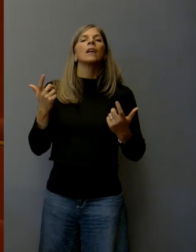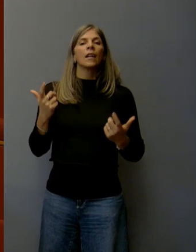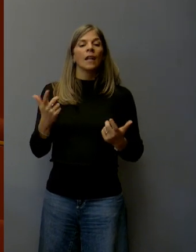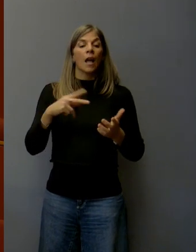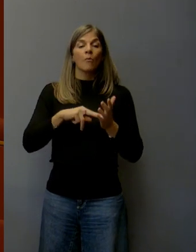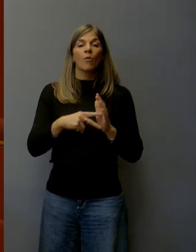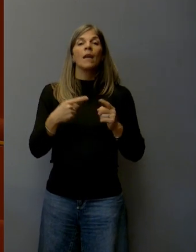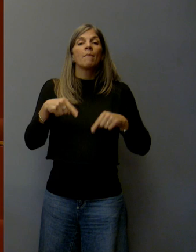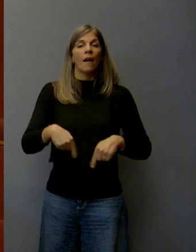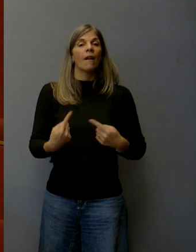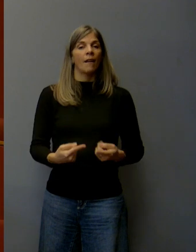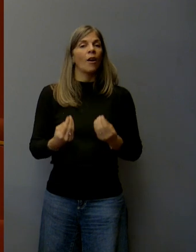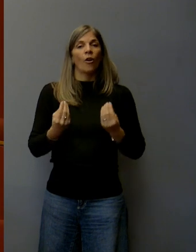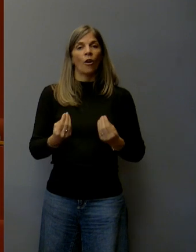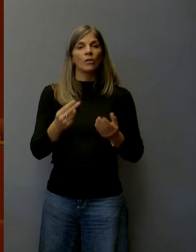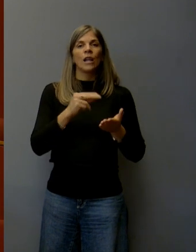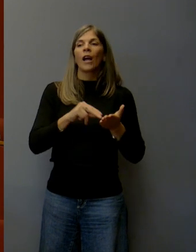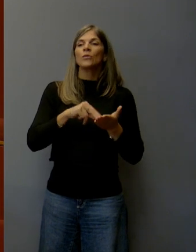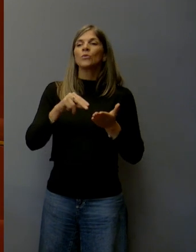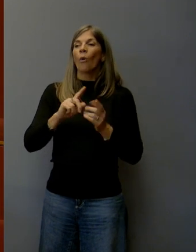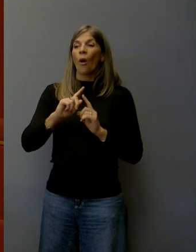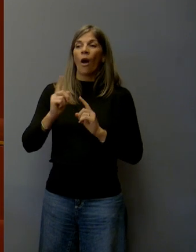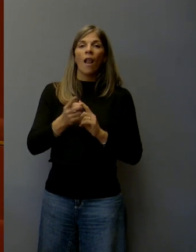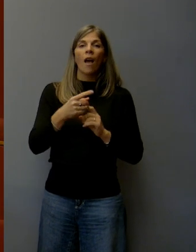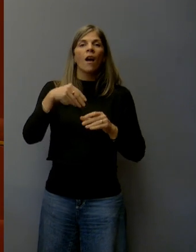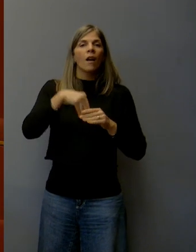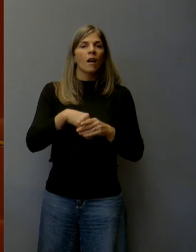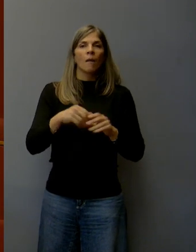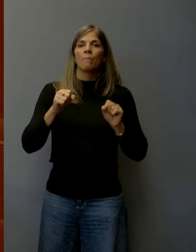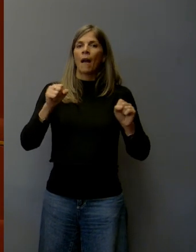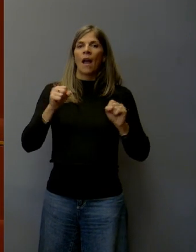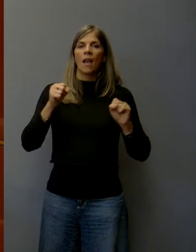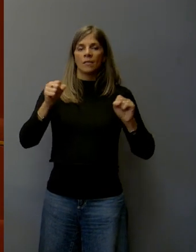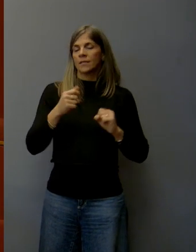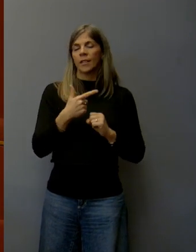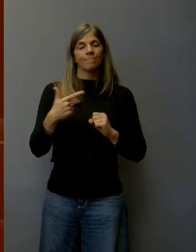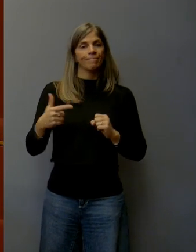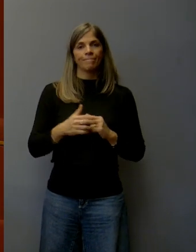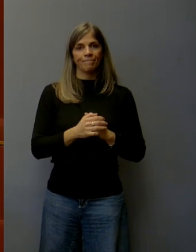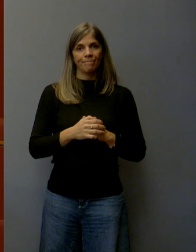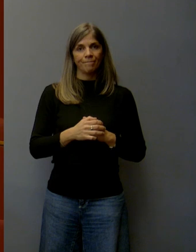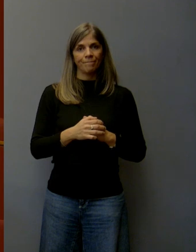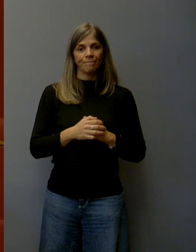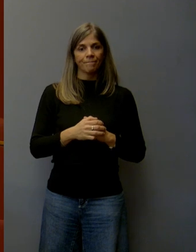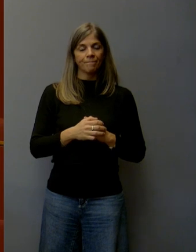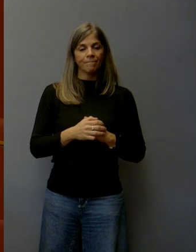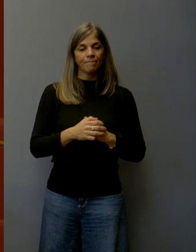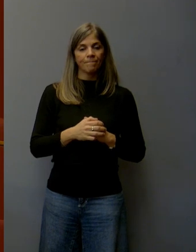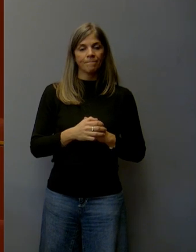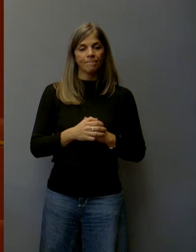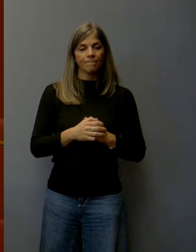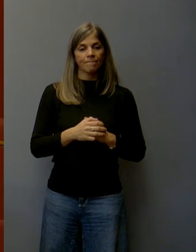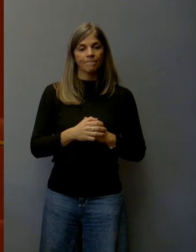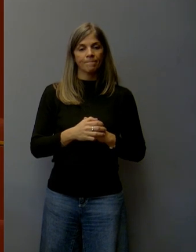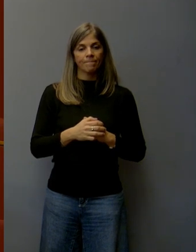Il problema è che queste scuole sono prive di idonea struttura per poter svolgere l'attività sportiva città